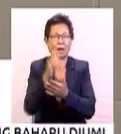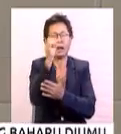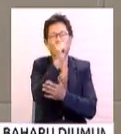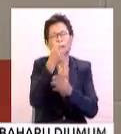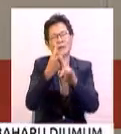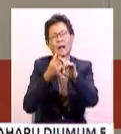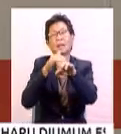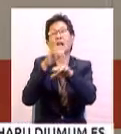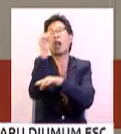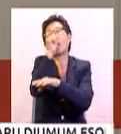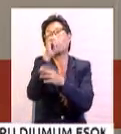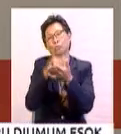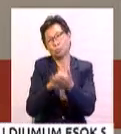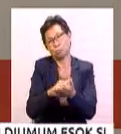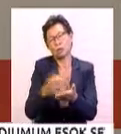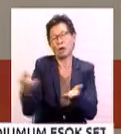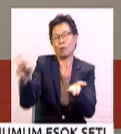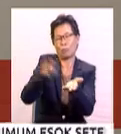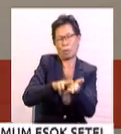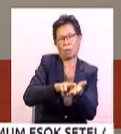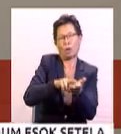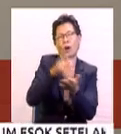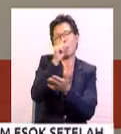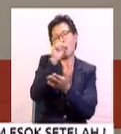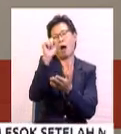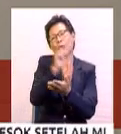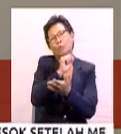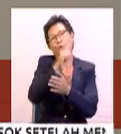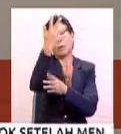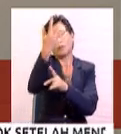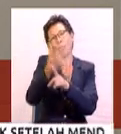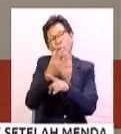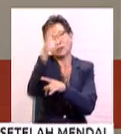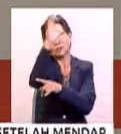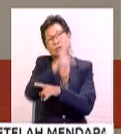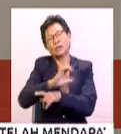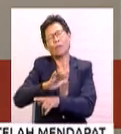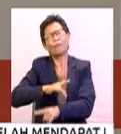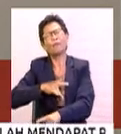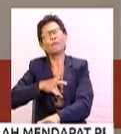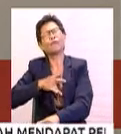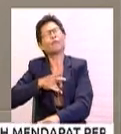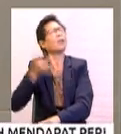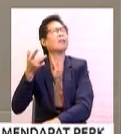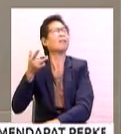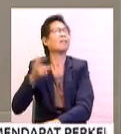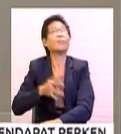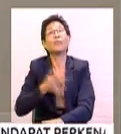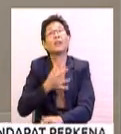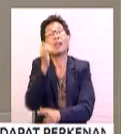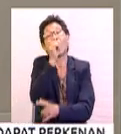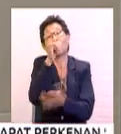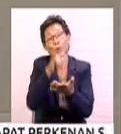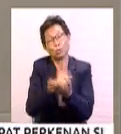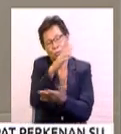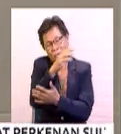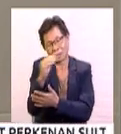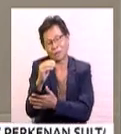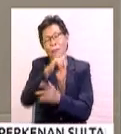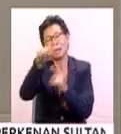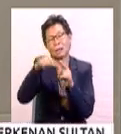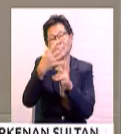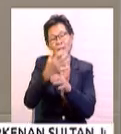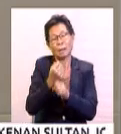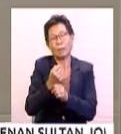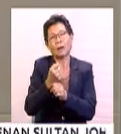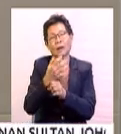sendiri, sebab Amir nak rekod lagu ni saja dalam 5 bulan untuk mencari feel lagu tu. And bila